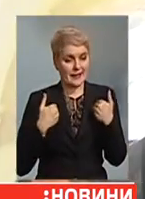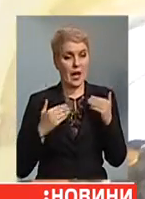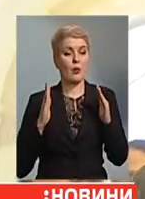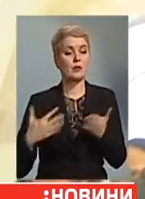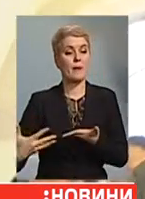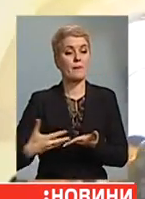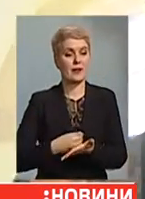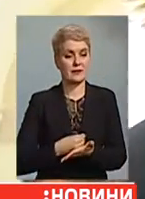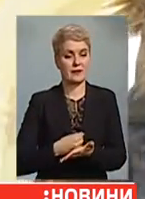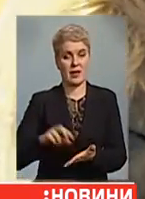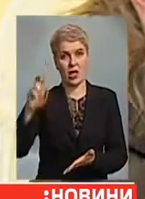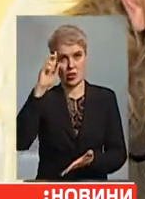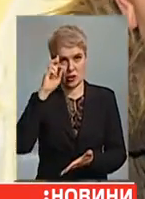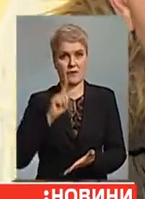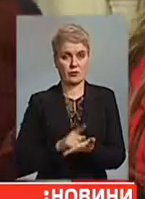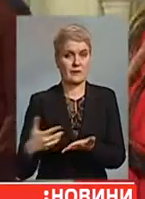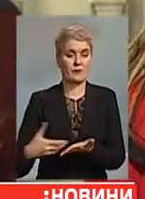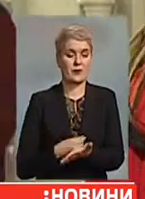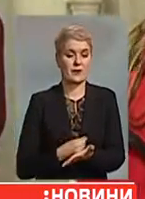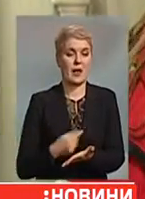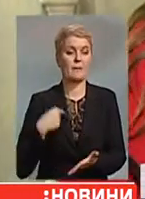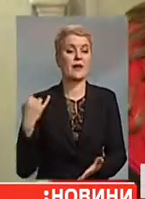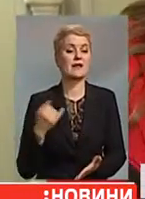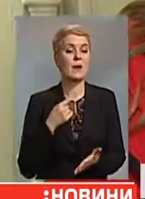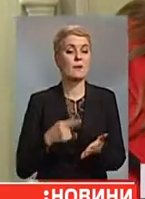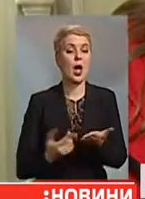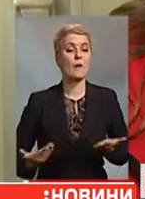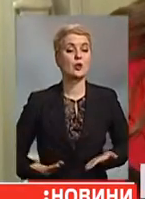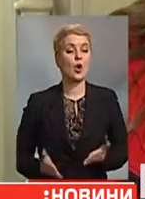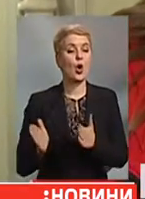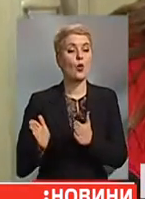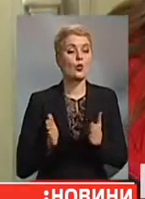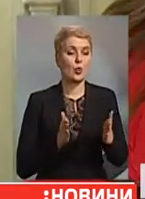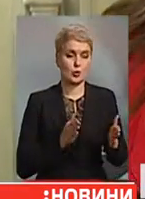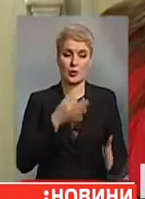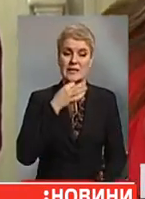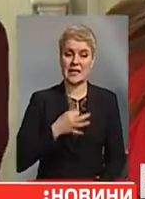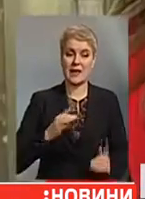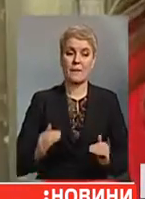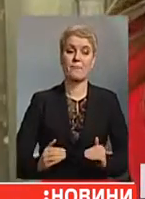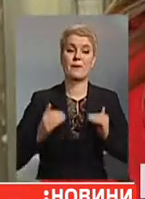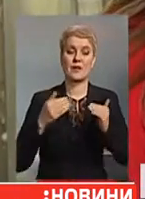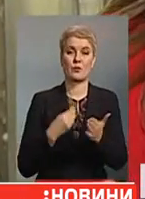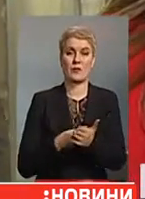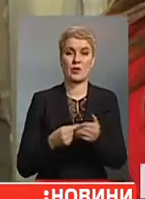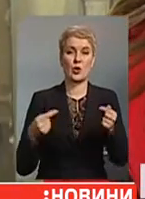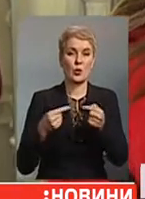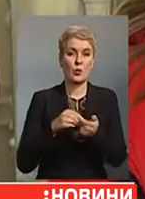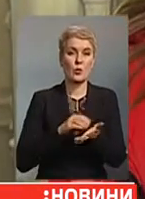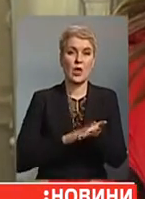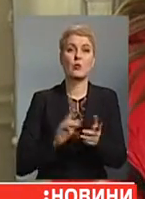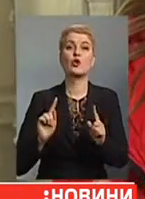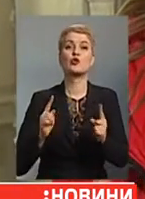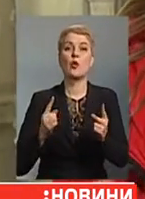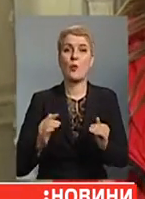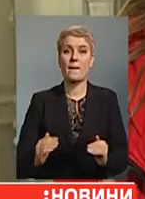повинна виплатити держава як стипендіату? Мене цікавить питання проживання в гуртожитку, оскільки сказали, що піднімуть тарифи. Чітких даних про те, чому